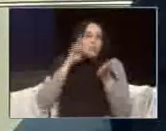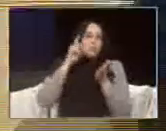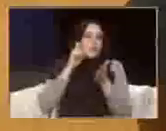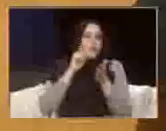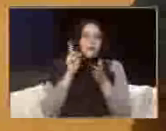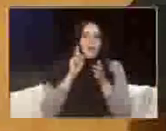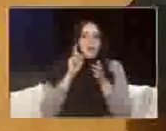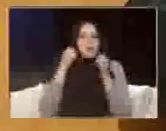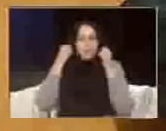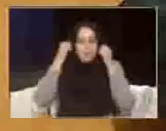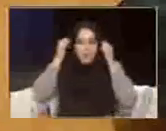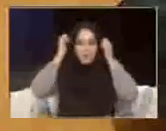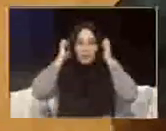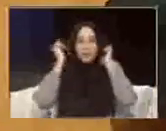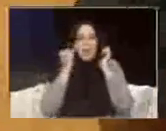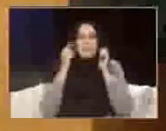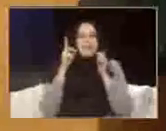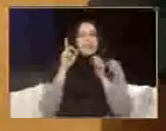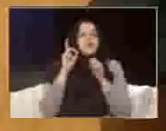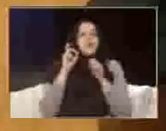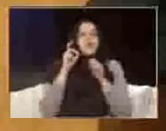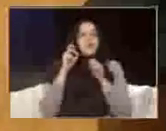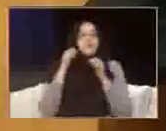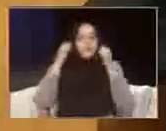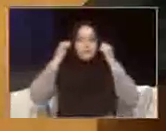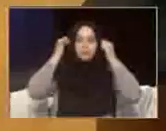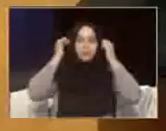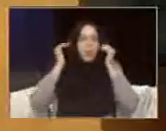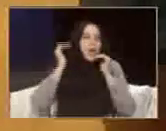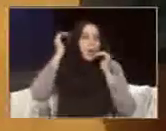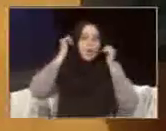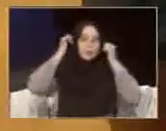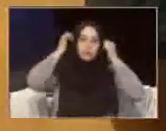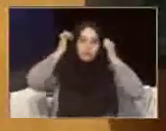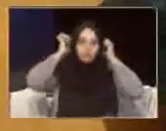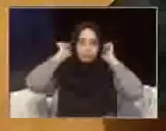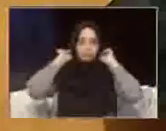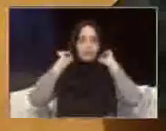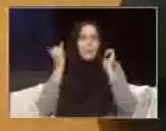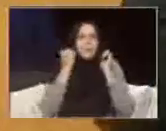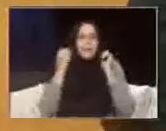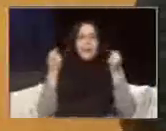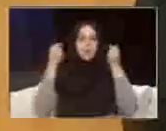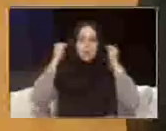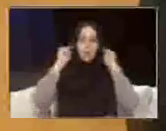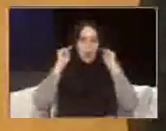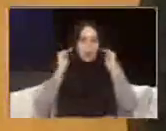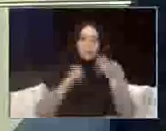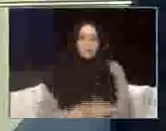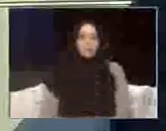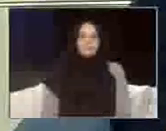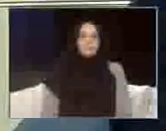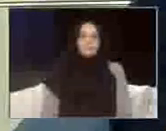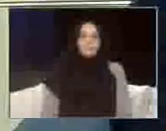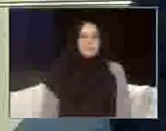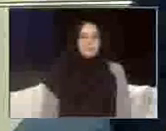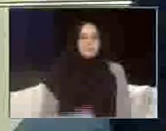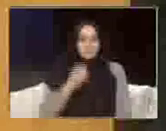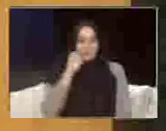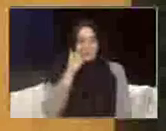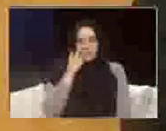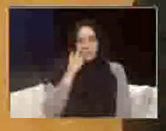تمسح خارج الأذن فقط، تمسح ما تدخلش ده. نعم. تمسح أعلى الأذن من هنا وتمسح خارج الأذن، ولا تضع الماء في ذلك، لأن ولو